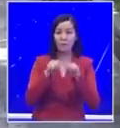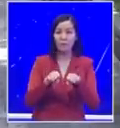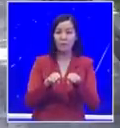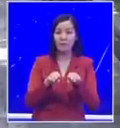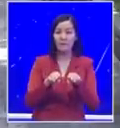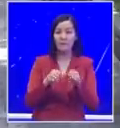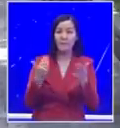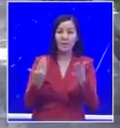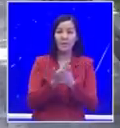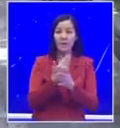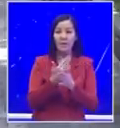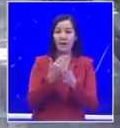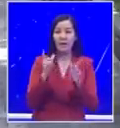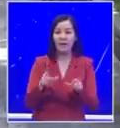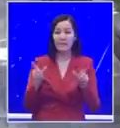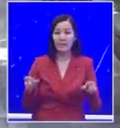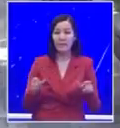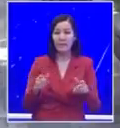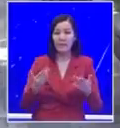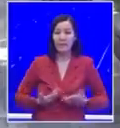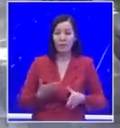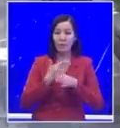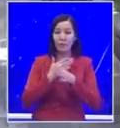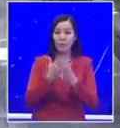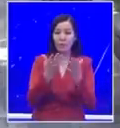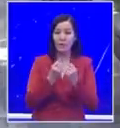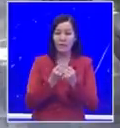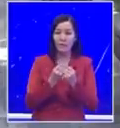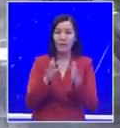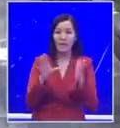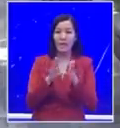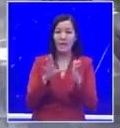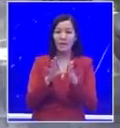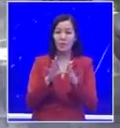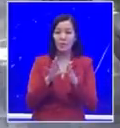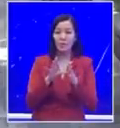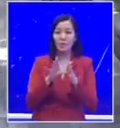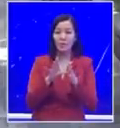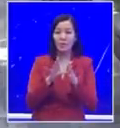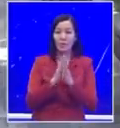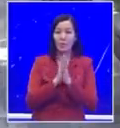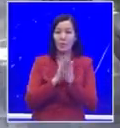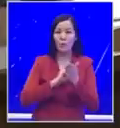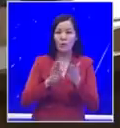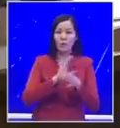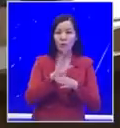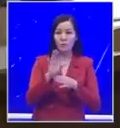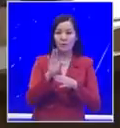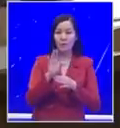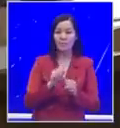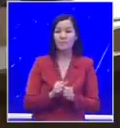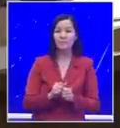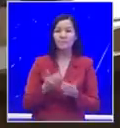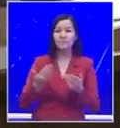жаңа азаматтар атаулы әлеуметтік көмекке жаңағы электронды портал арқылы өтініштерін білдіретін болады.